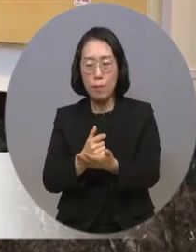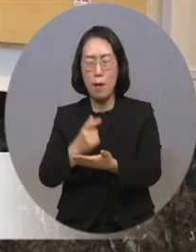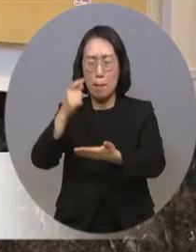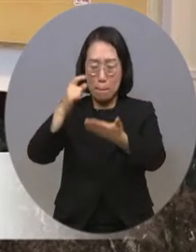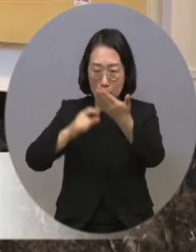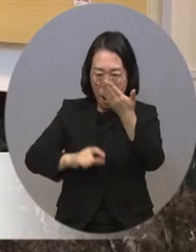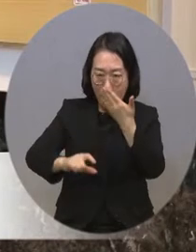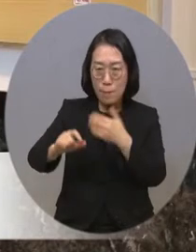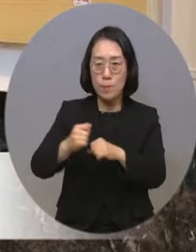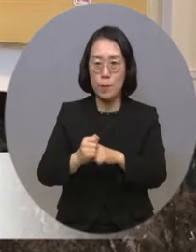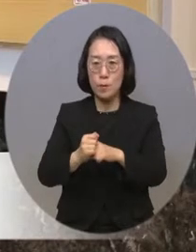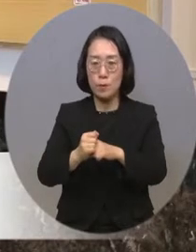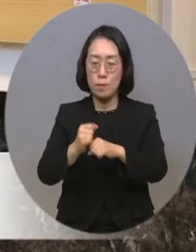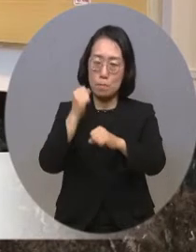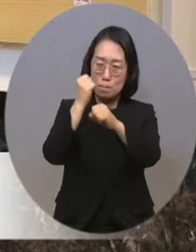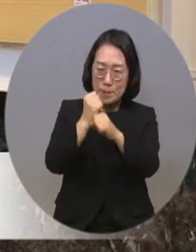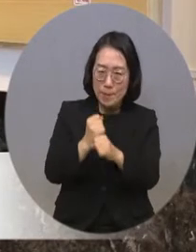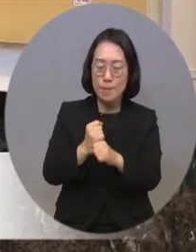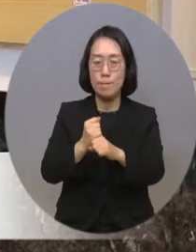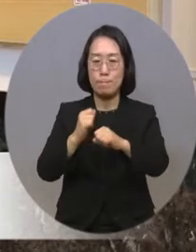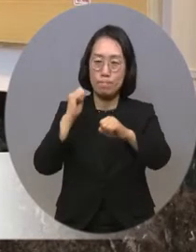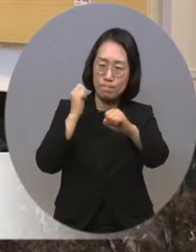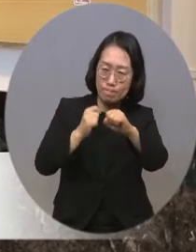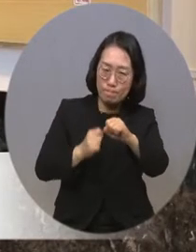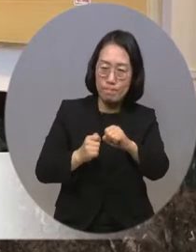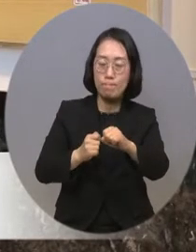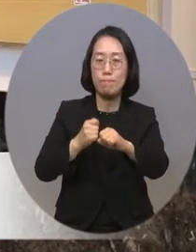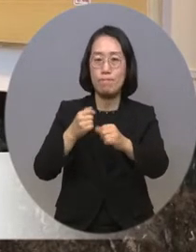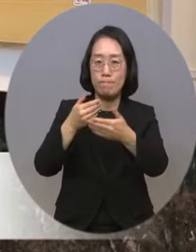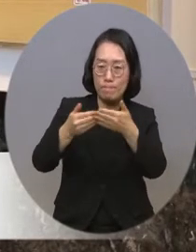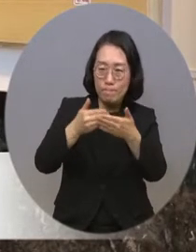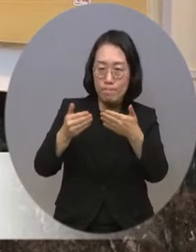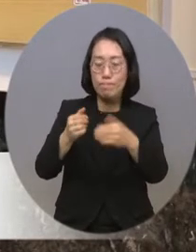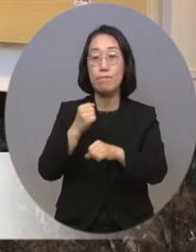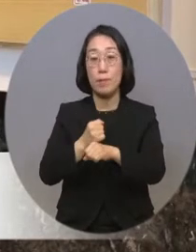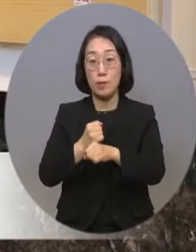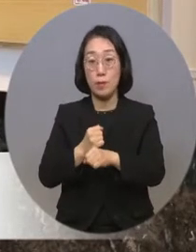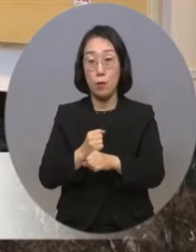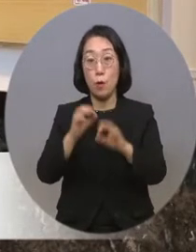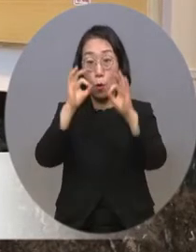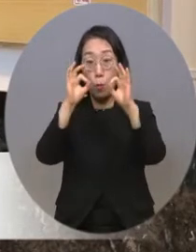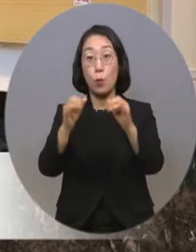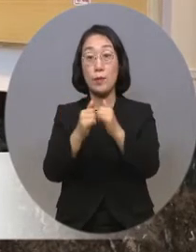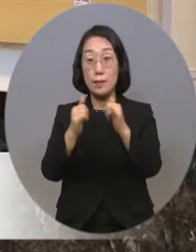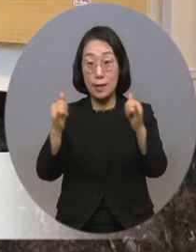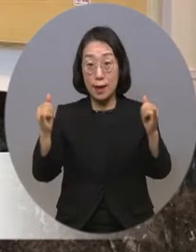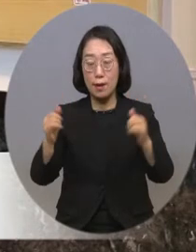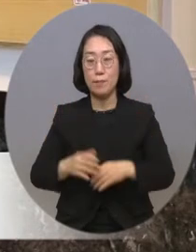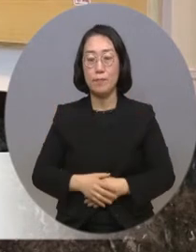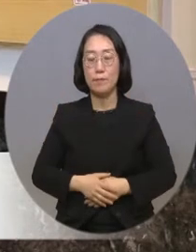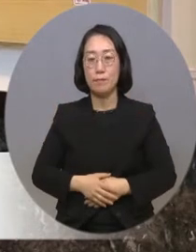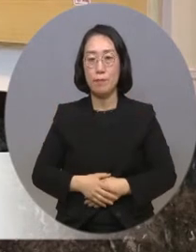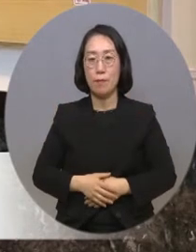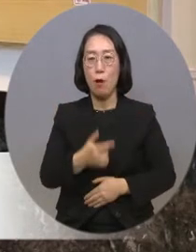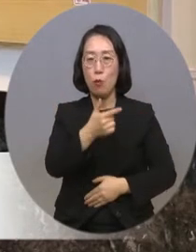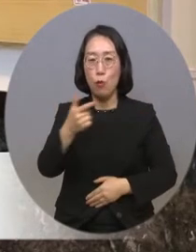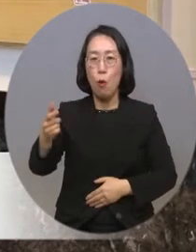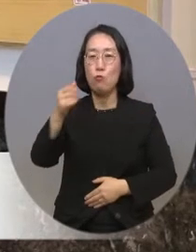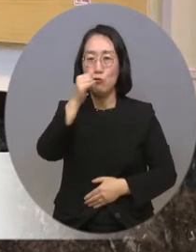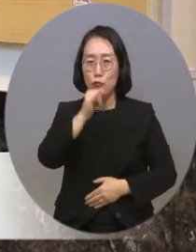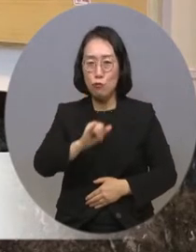이 작품을 저는 만들어서 또 보는 사람으로 하여금 아 너무나